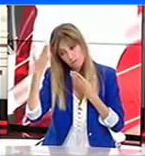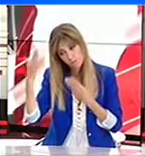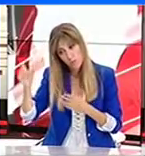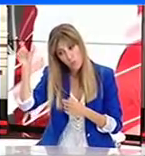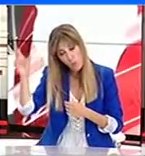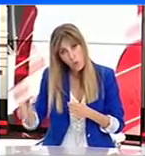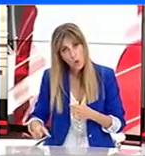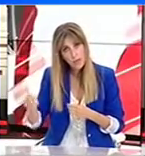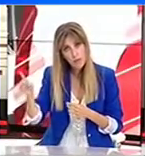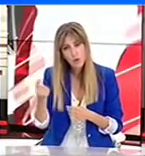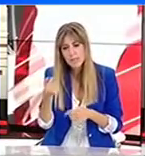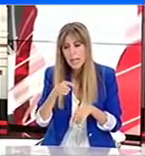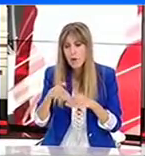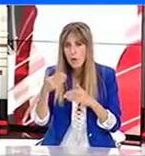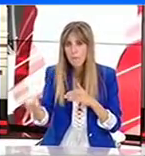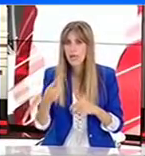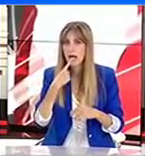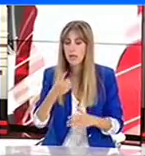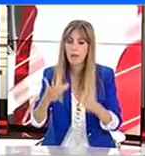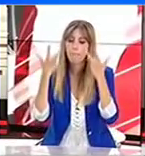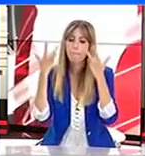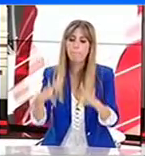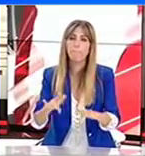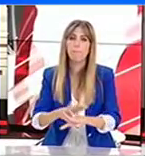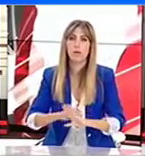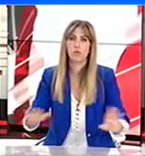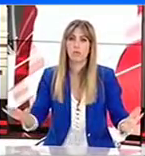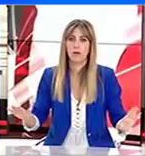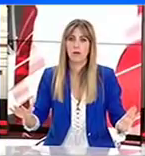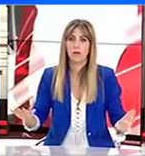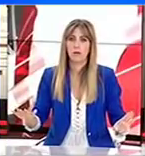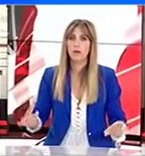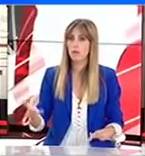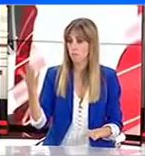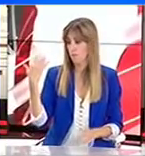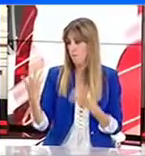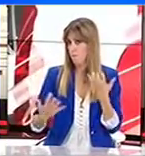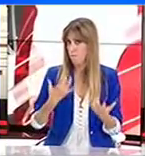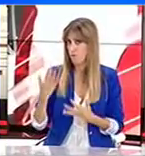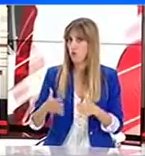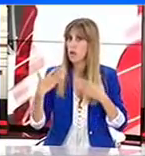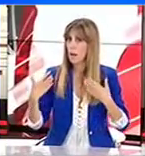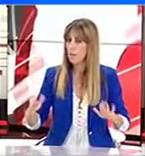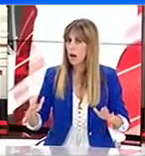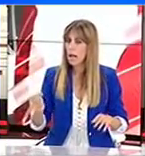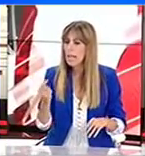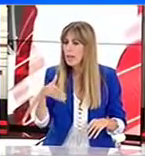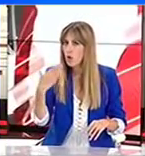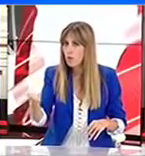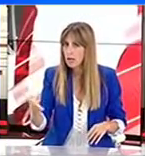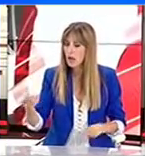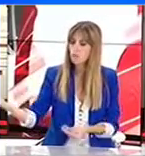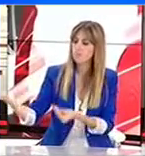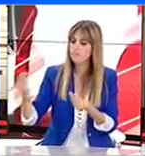μου ότι ανεξάρτητα από το αν διαχειρίστηκα ή δεν διαχειρίστηκα σωστά αυτή την υπόθεση,